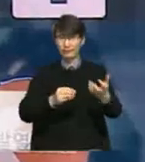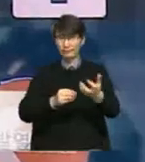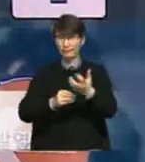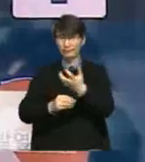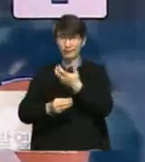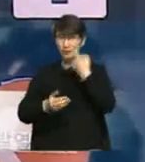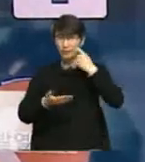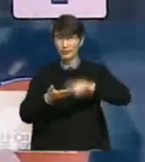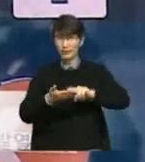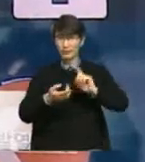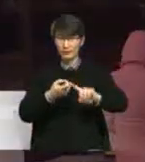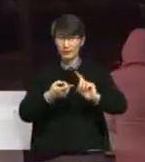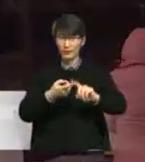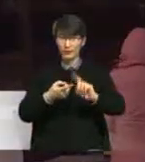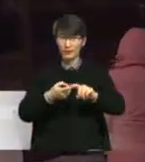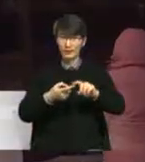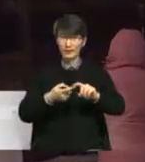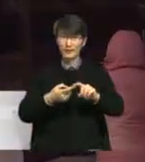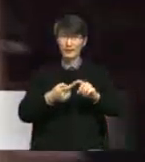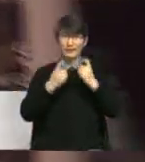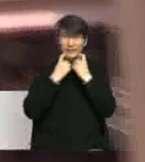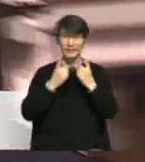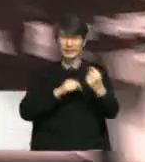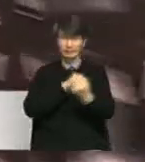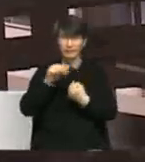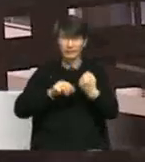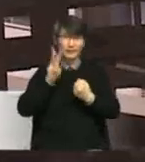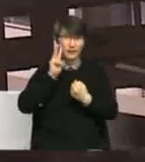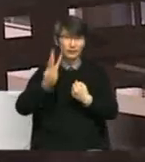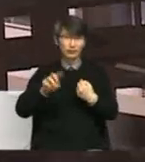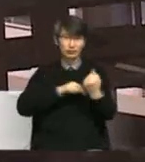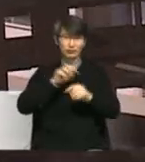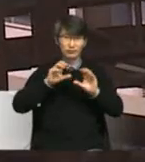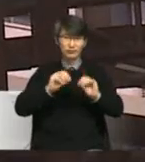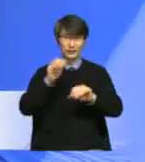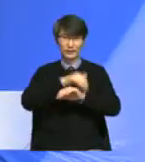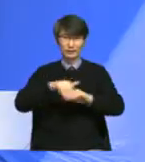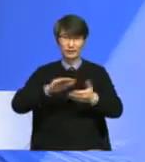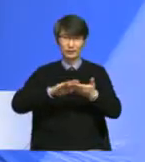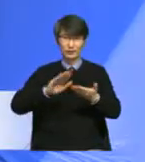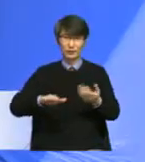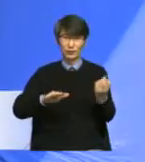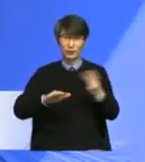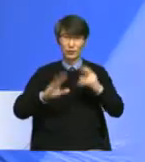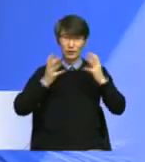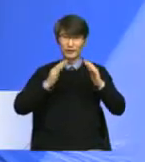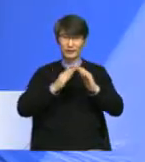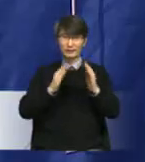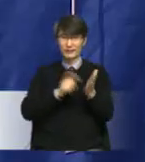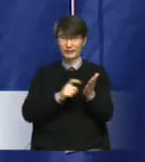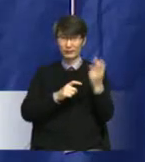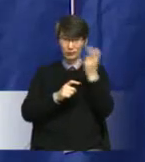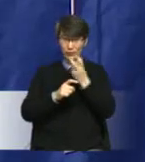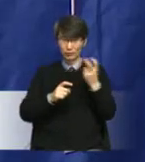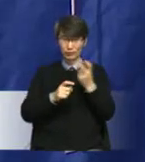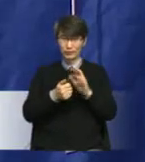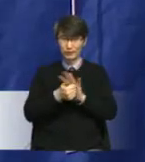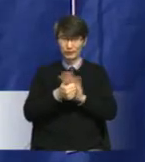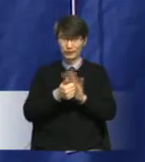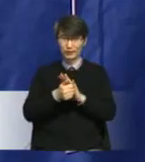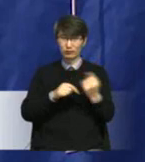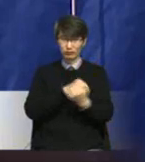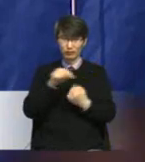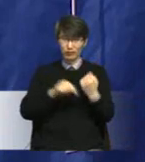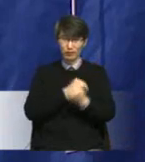확인되는 대로 경유 민간 시설도 3일간 운영을 중단 할 계획입니다 더불어 어린이집 긴급 돌봄 서비스 체제를